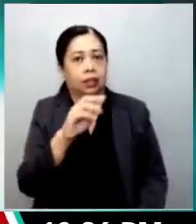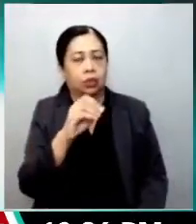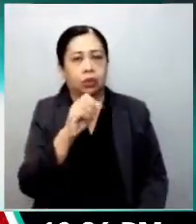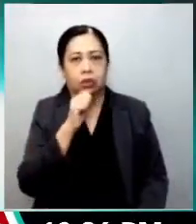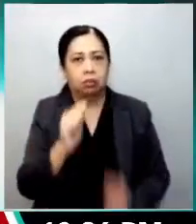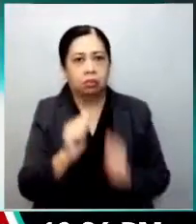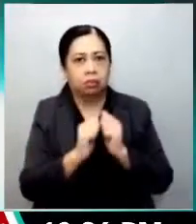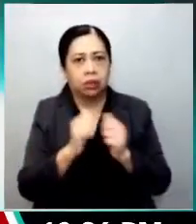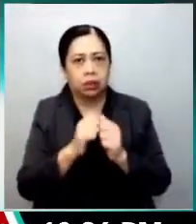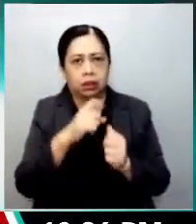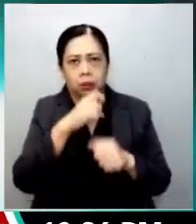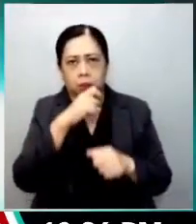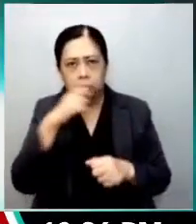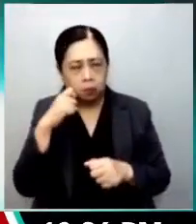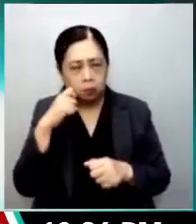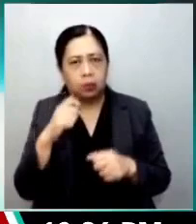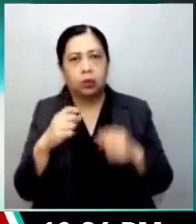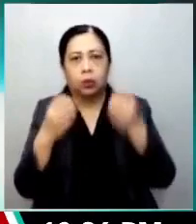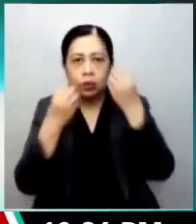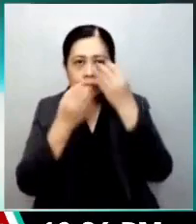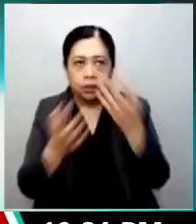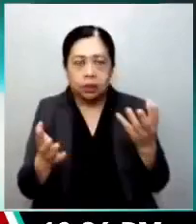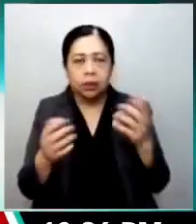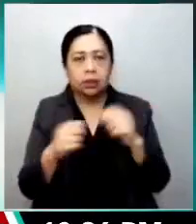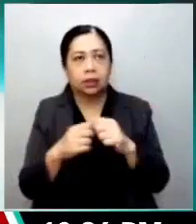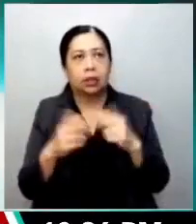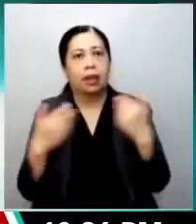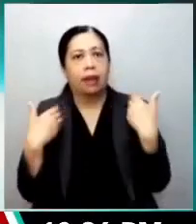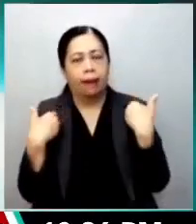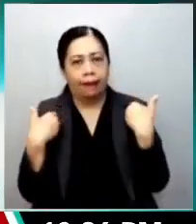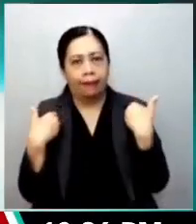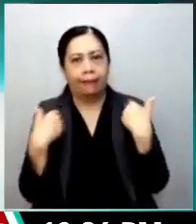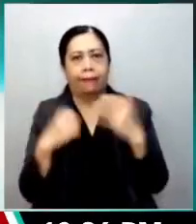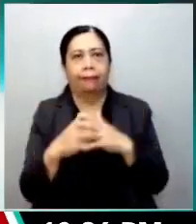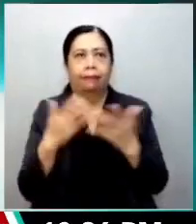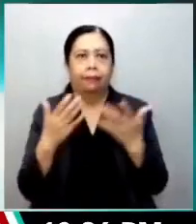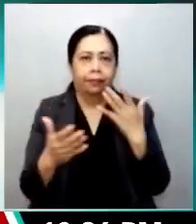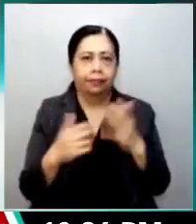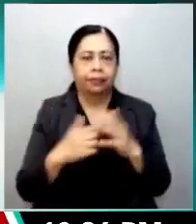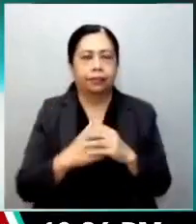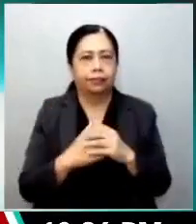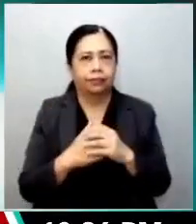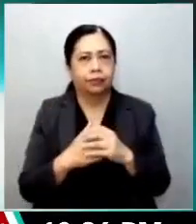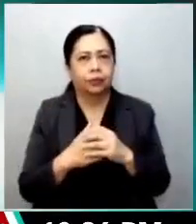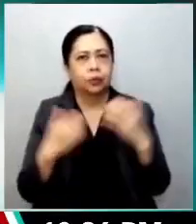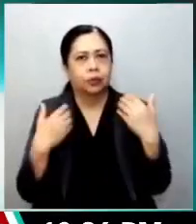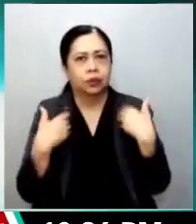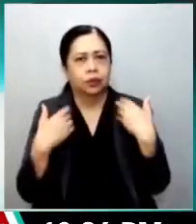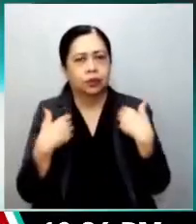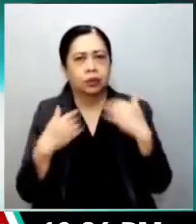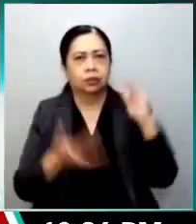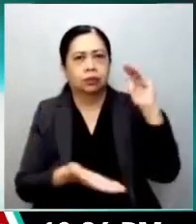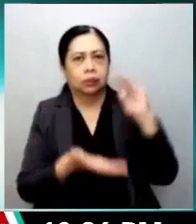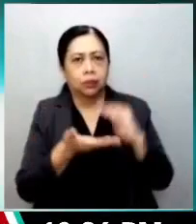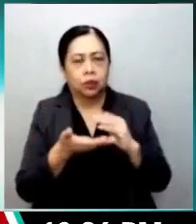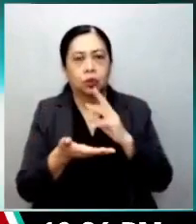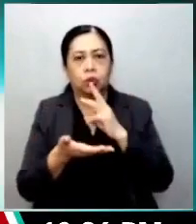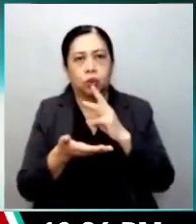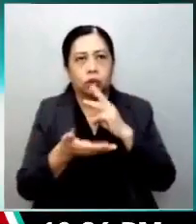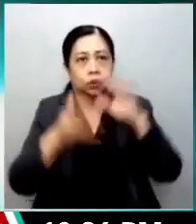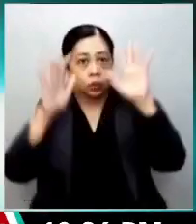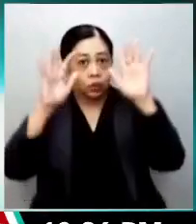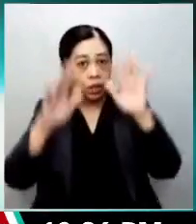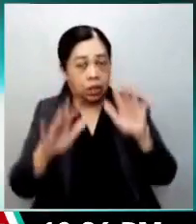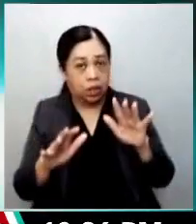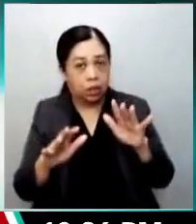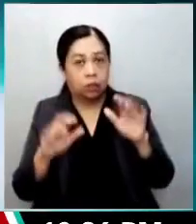So sinasabi lang natin na magkakaroon ng posibilidad ng pagkakaroon ng reduksyon ng tubig ulan na posibleng